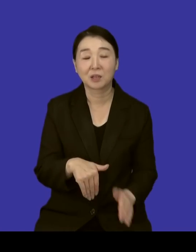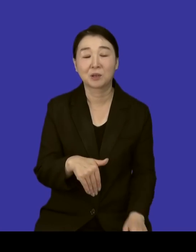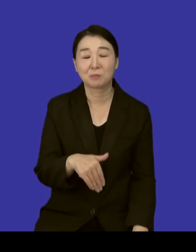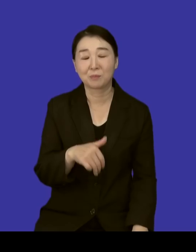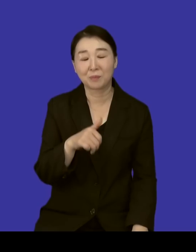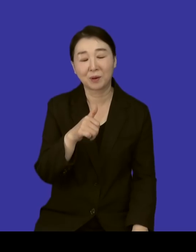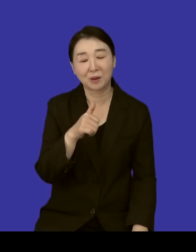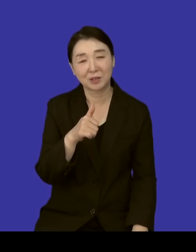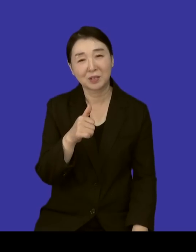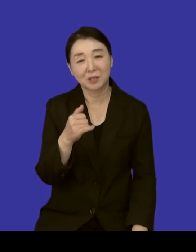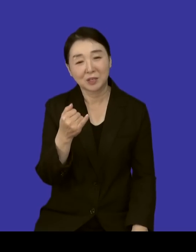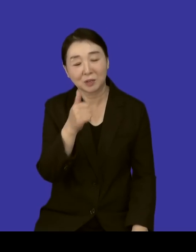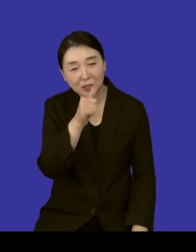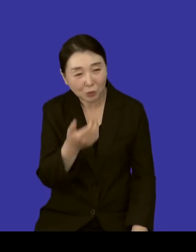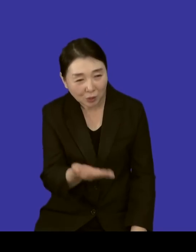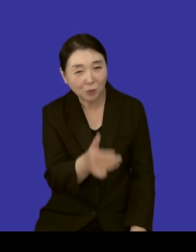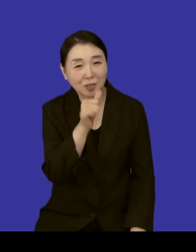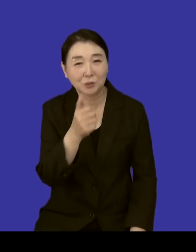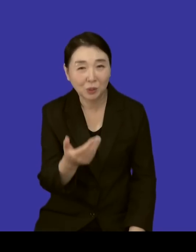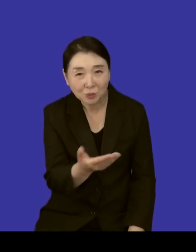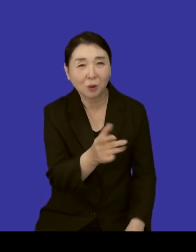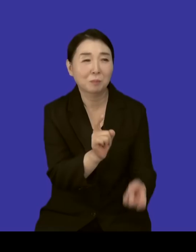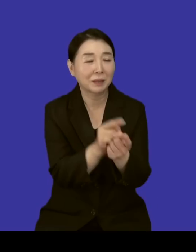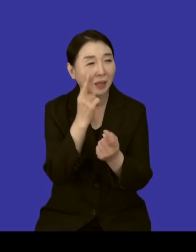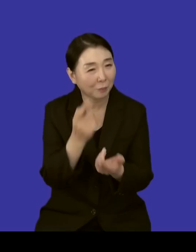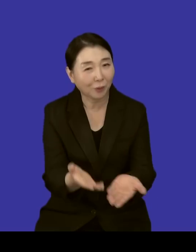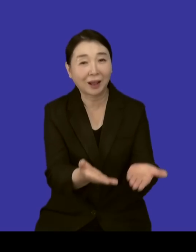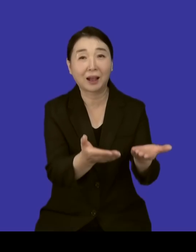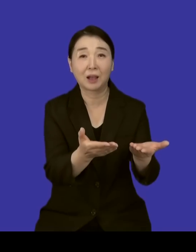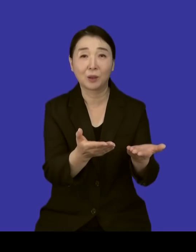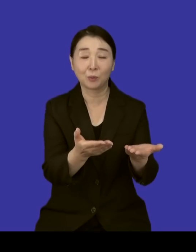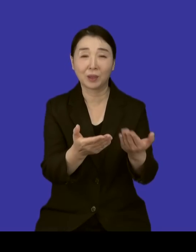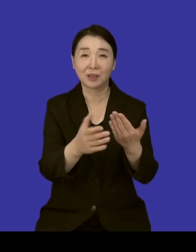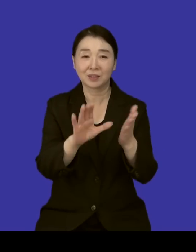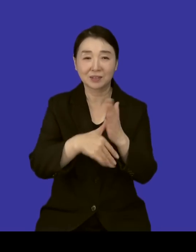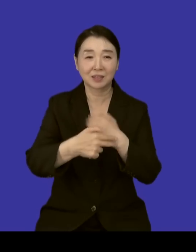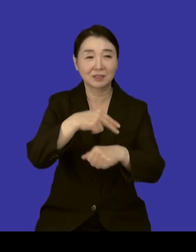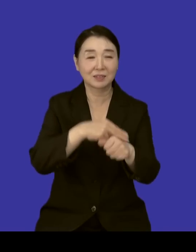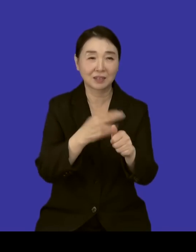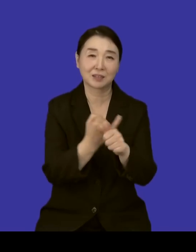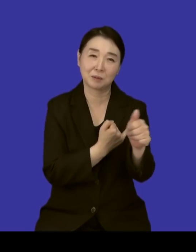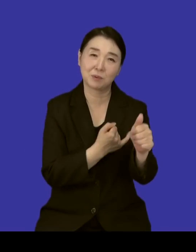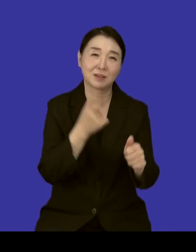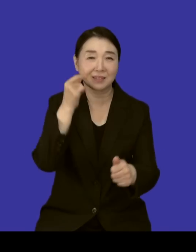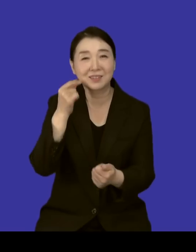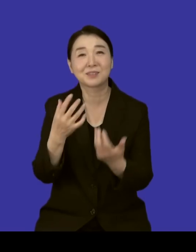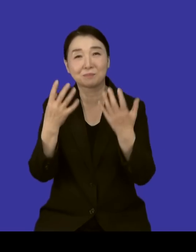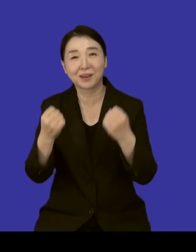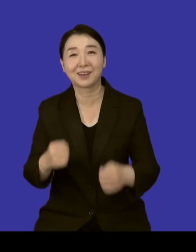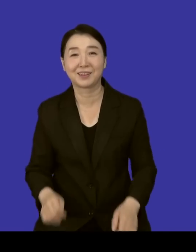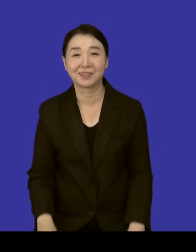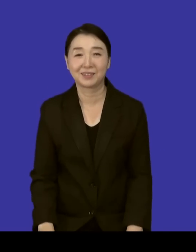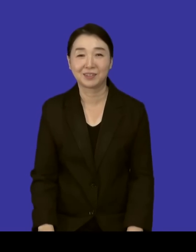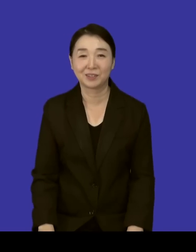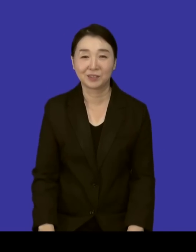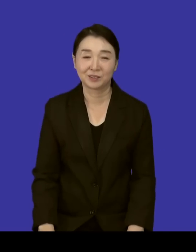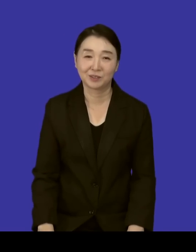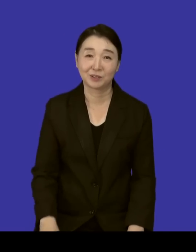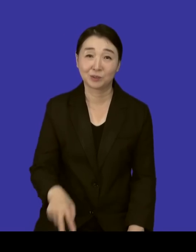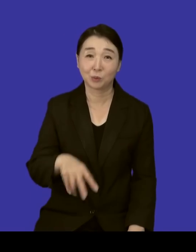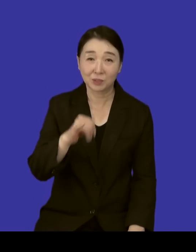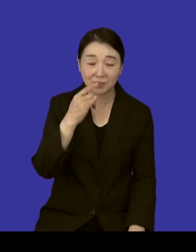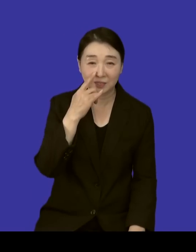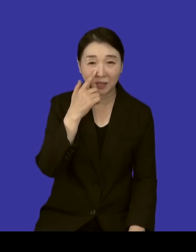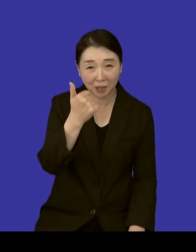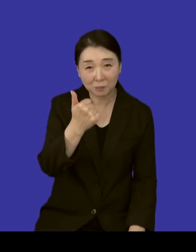한 거지. 그러니까 자기도 그 당시도 억지로. 의사 남편들이 다 인기가 많을 때죠. 그렇죠, 그렇죠. 지금도 그렇지만. 아, 근데 그때 더 이제 했지. 또 우리 최고지, 뭐 또 그때는. 시아버지가 또 뭐 이렇게